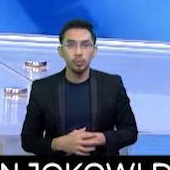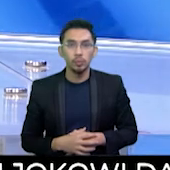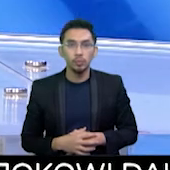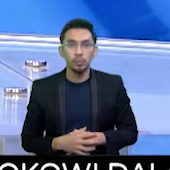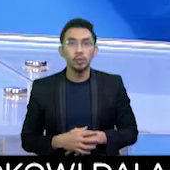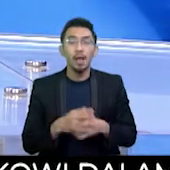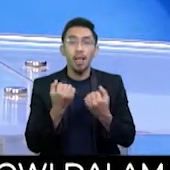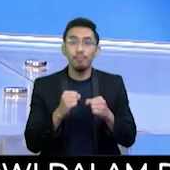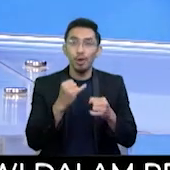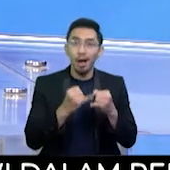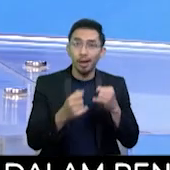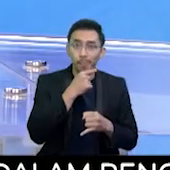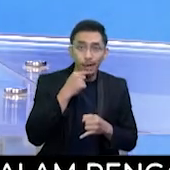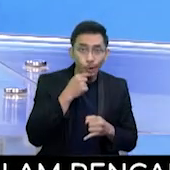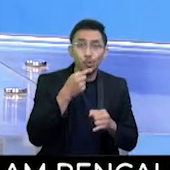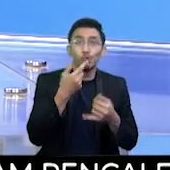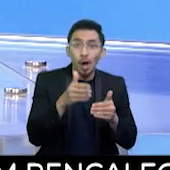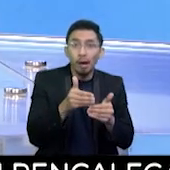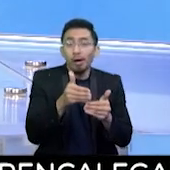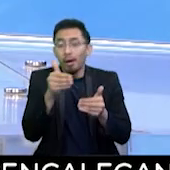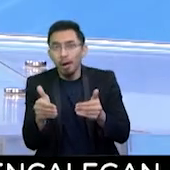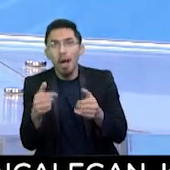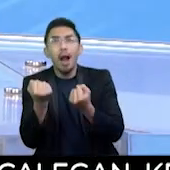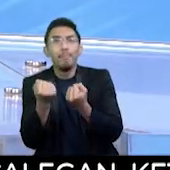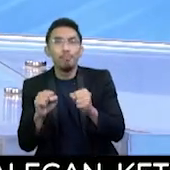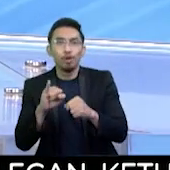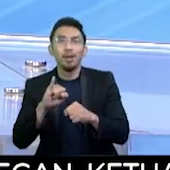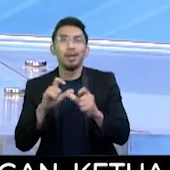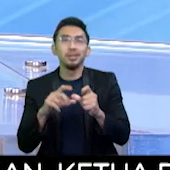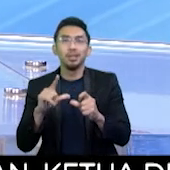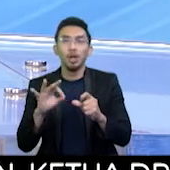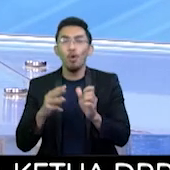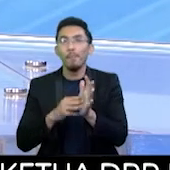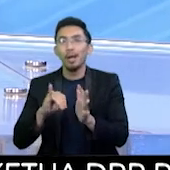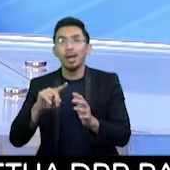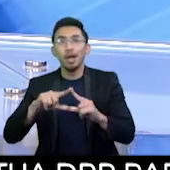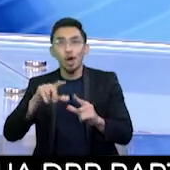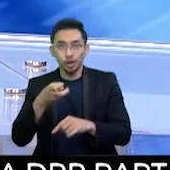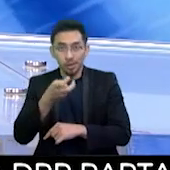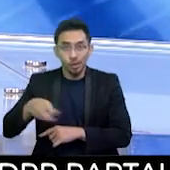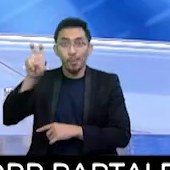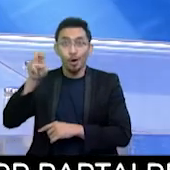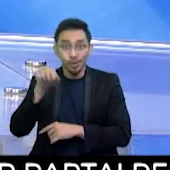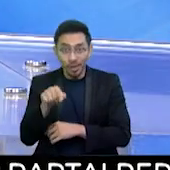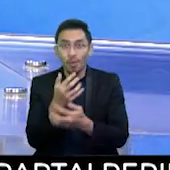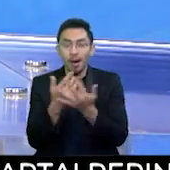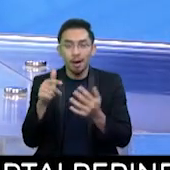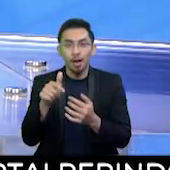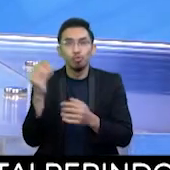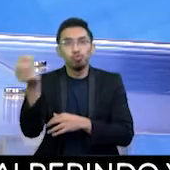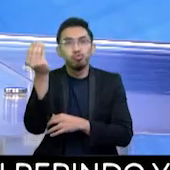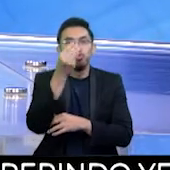Pemirsa, libur akhir pekan yang disusul libur Hari Raya Isra Mi'raj dimanfaatkan sebagian warga untuk berwisata. Untuk mengurangi